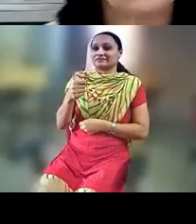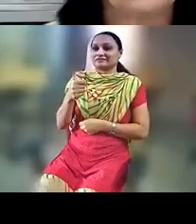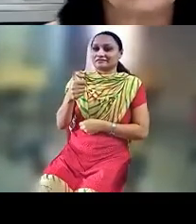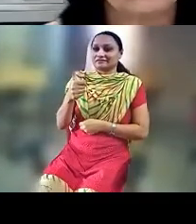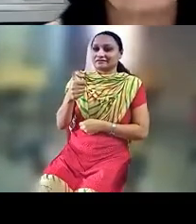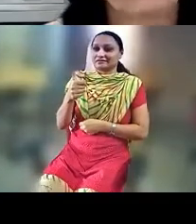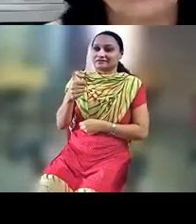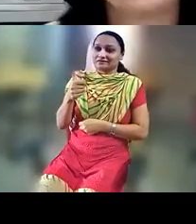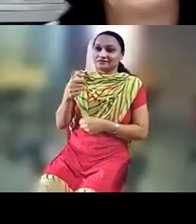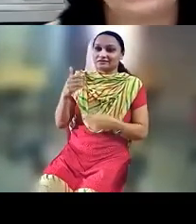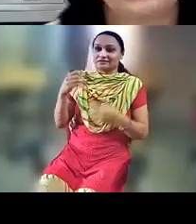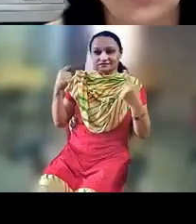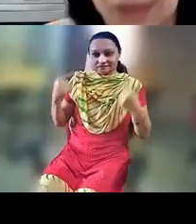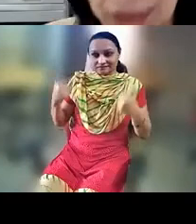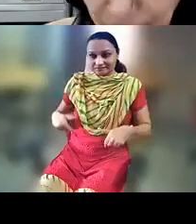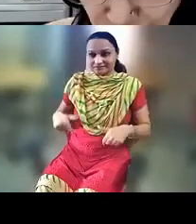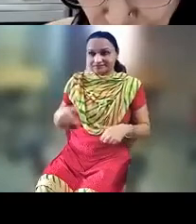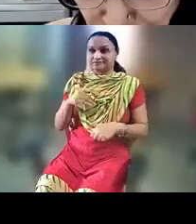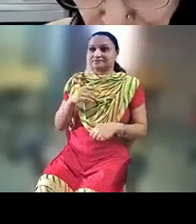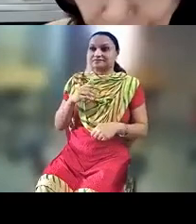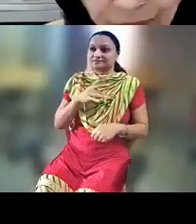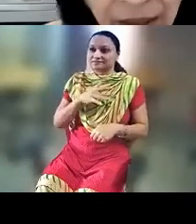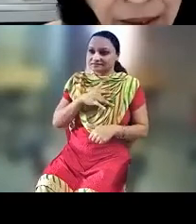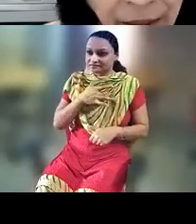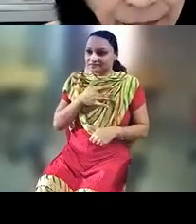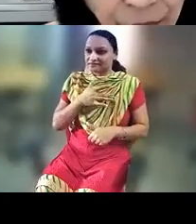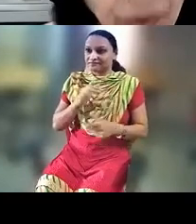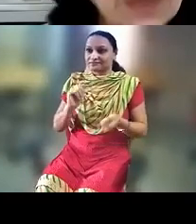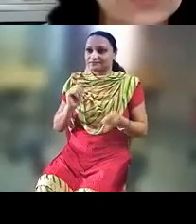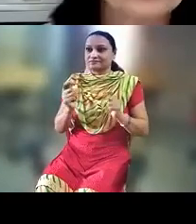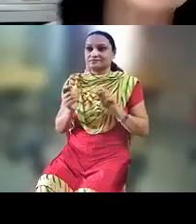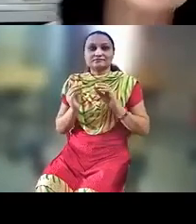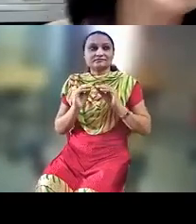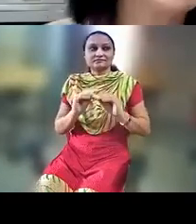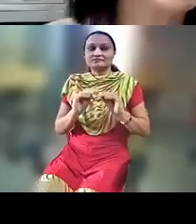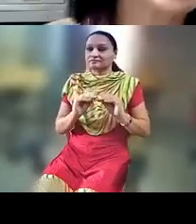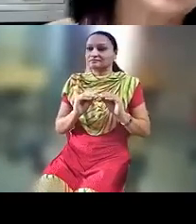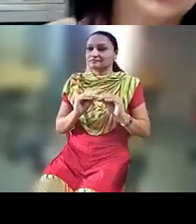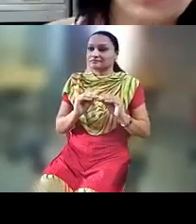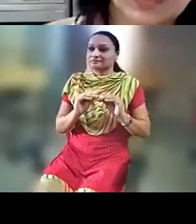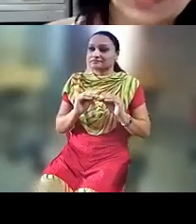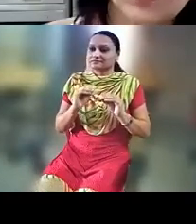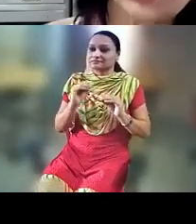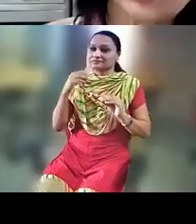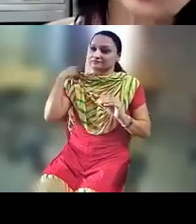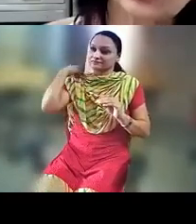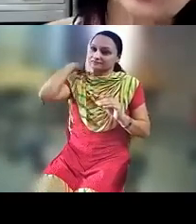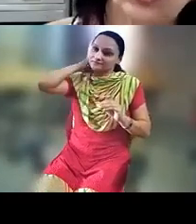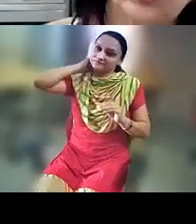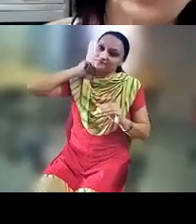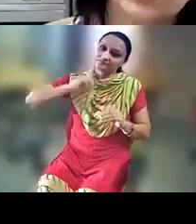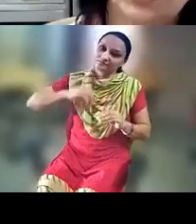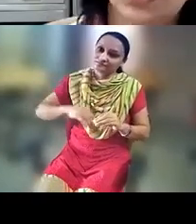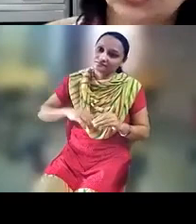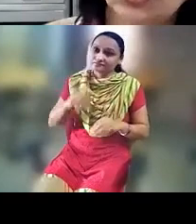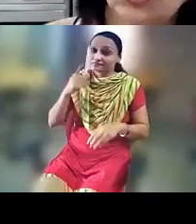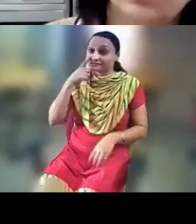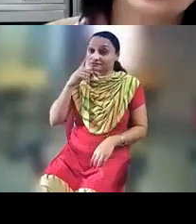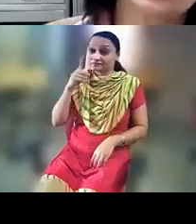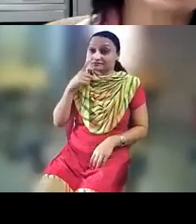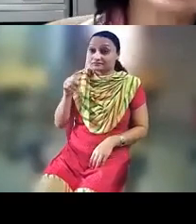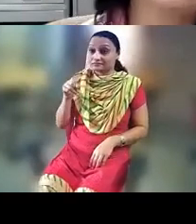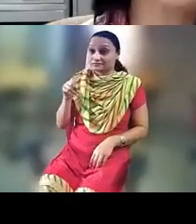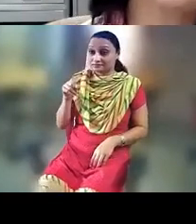इमोशनल चेंजेस ऑफ प्यूबर्टी की बात करने की जरूरत है। प्यूबर्टी और इसके चेंजेस के बारे में माता पिता सोचते हैं स्कूल बात करेगा और